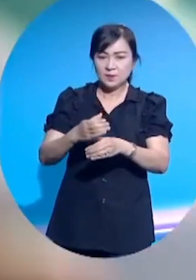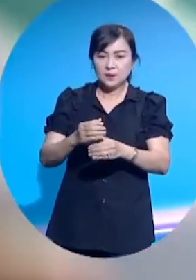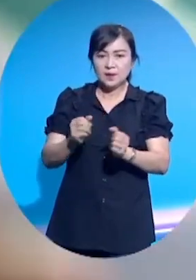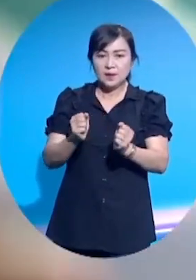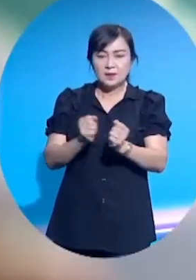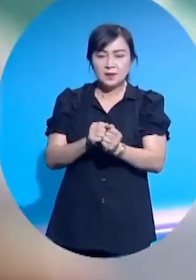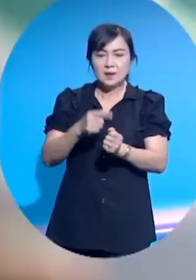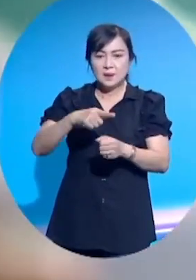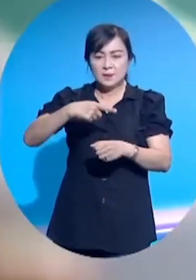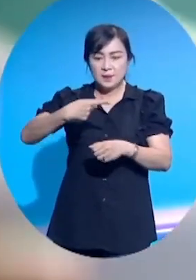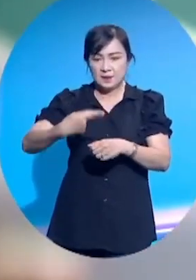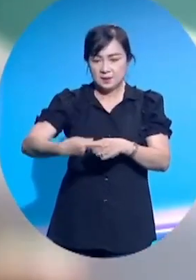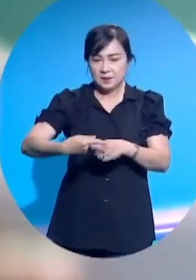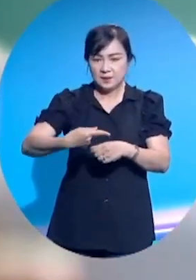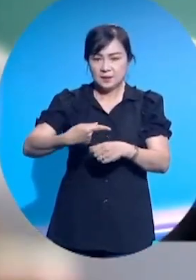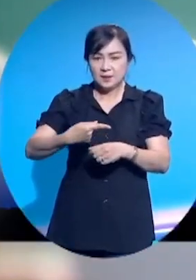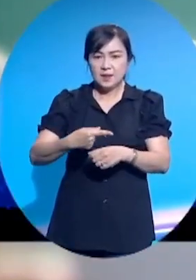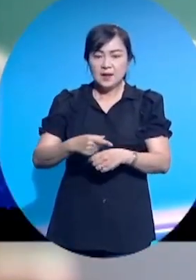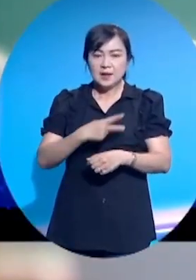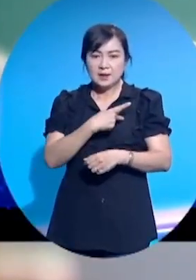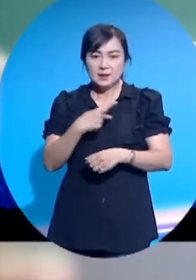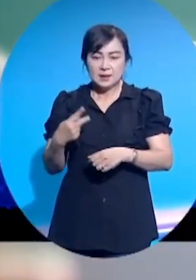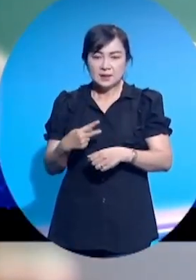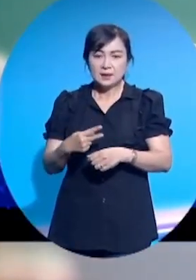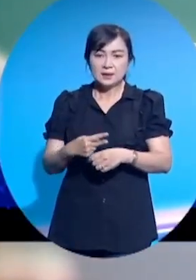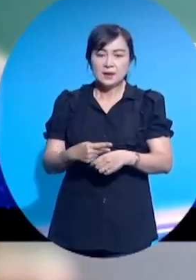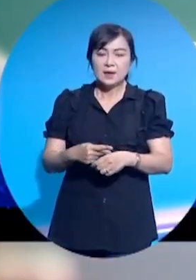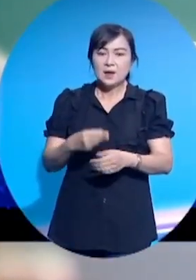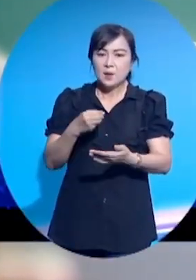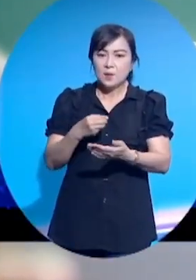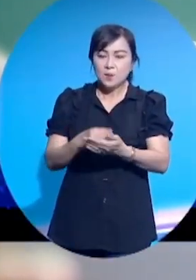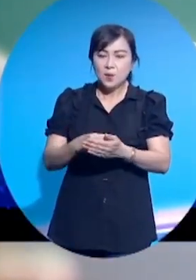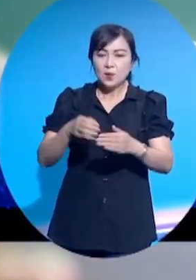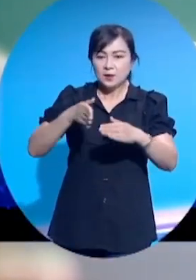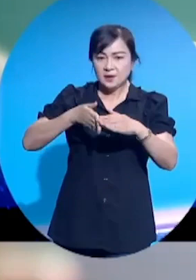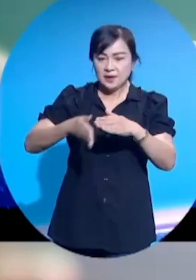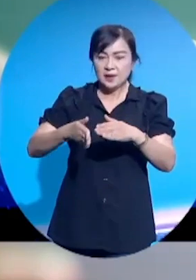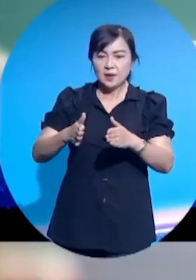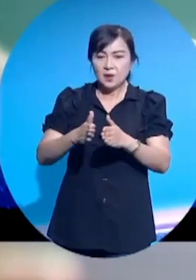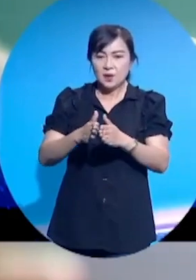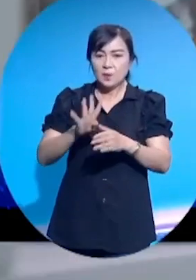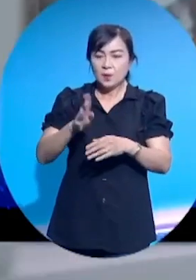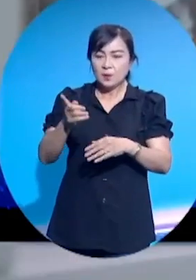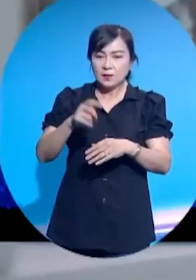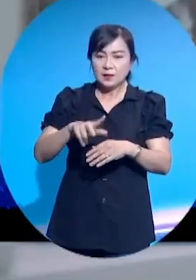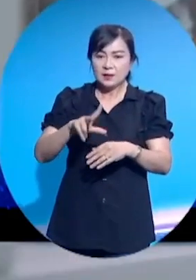Với BBG Spectrazon Mix, khách hàng có thể đặt hàng trực tiếp từ tại cửa hàng với số lượng từ